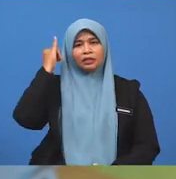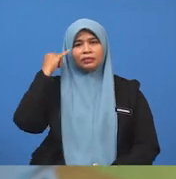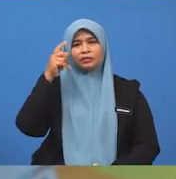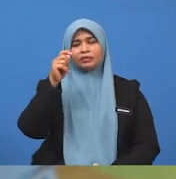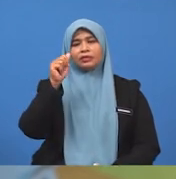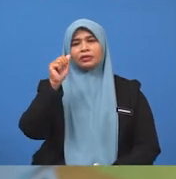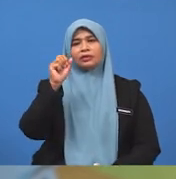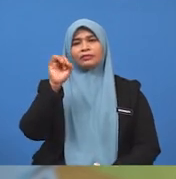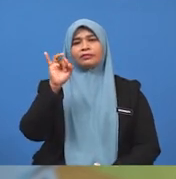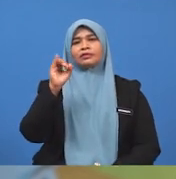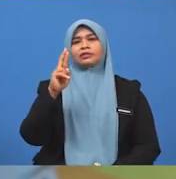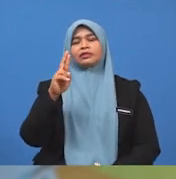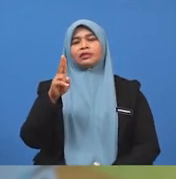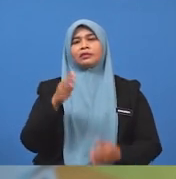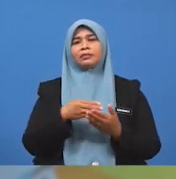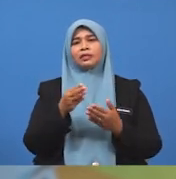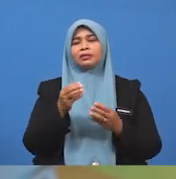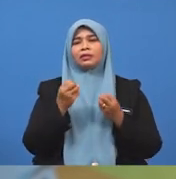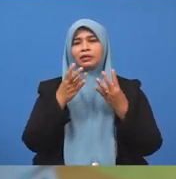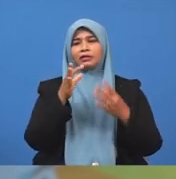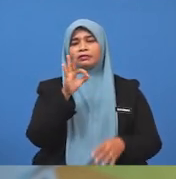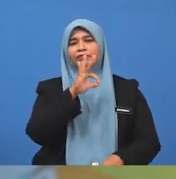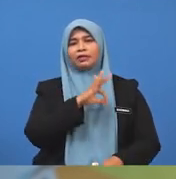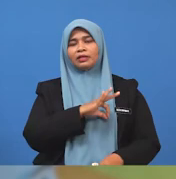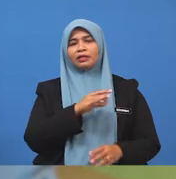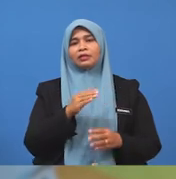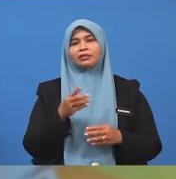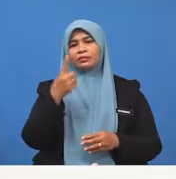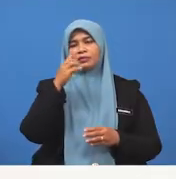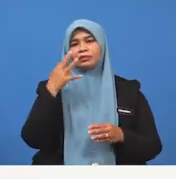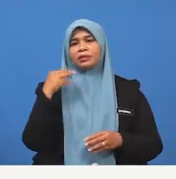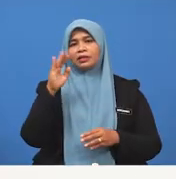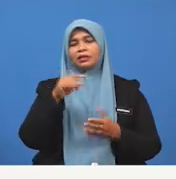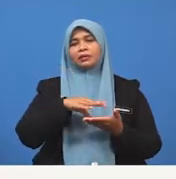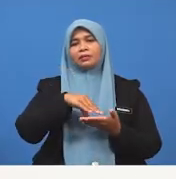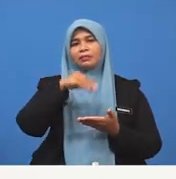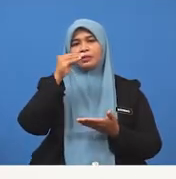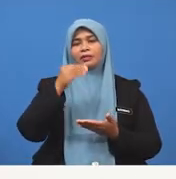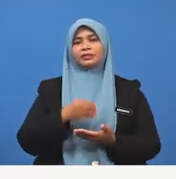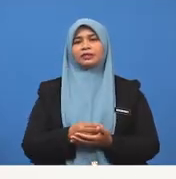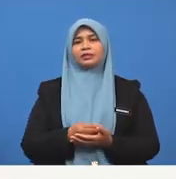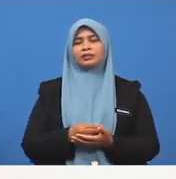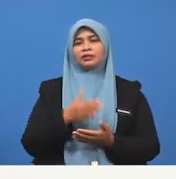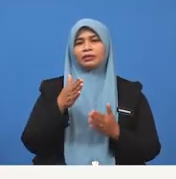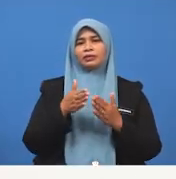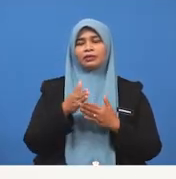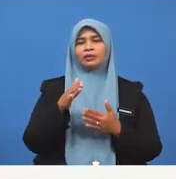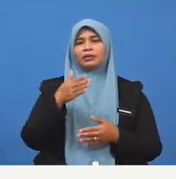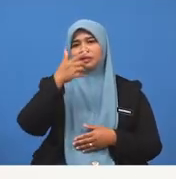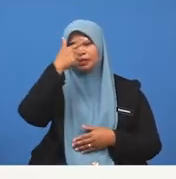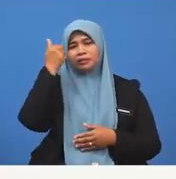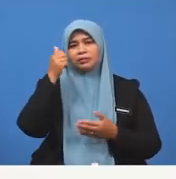memberi faedah dan kelebihan bagi mereka yang mempelajarinya Oleh sebab itu kepentingan